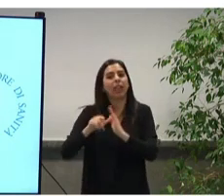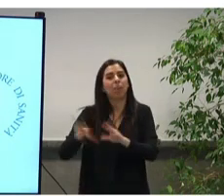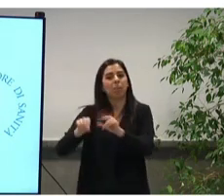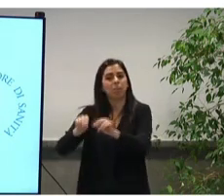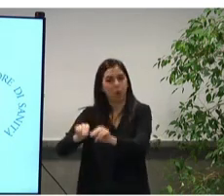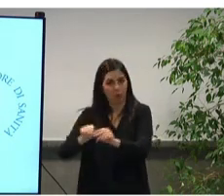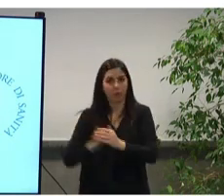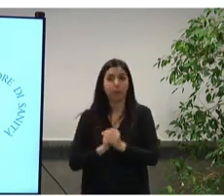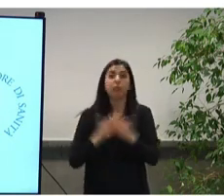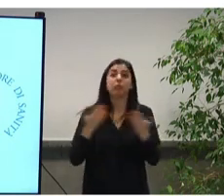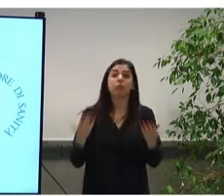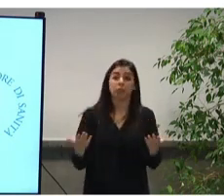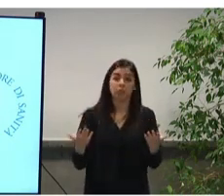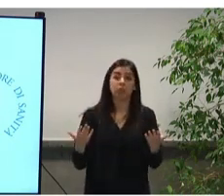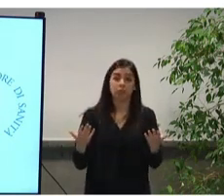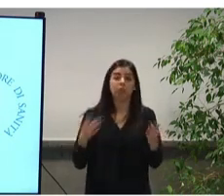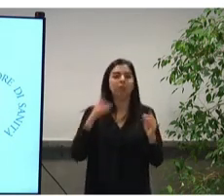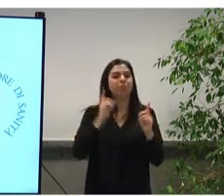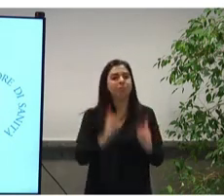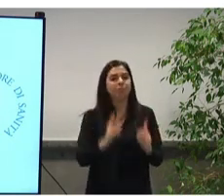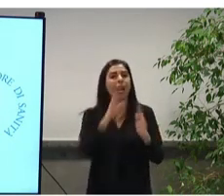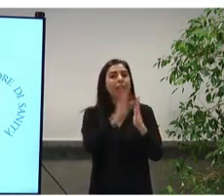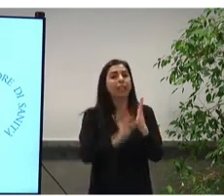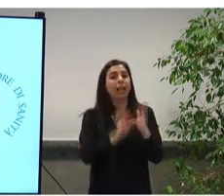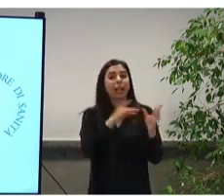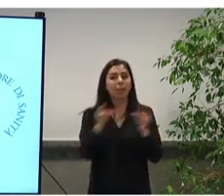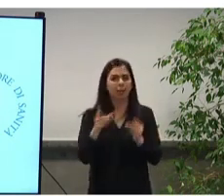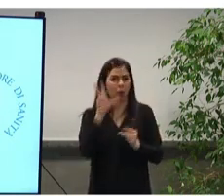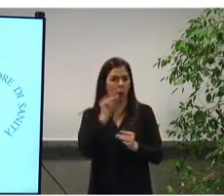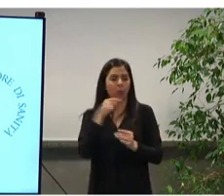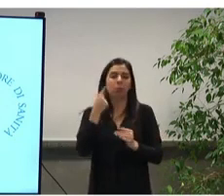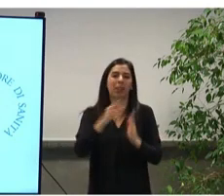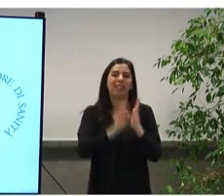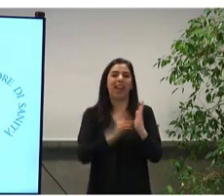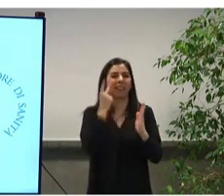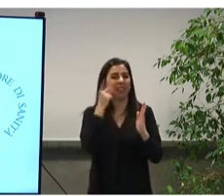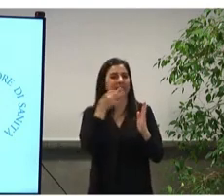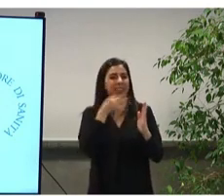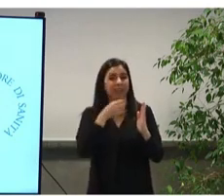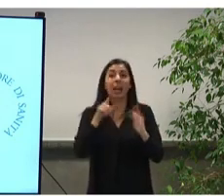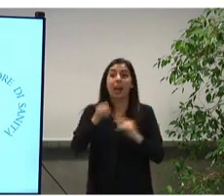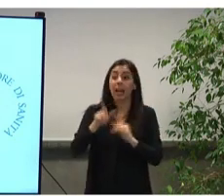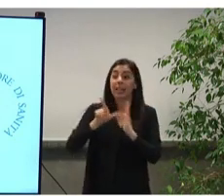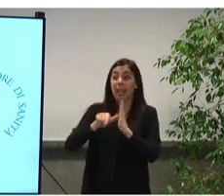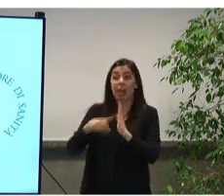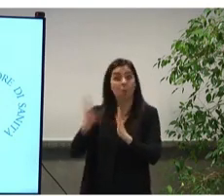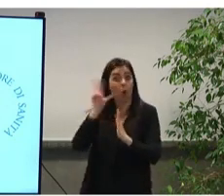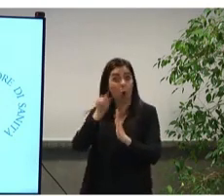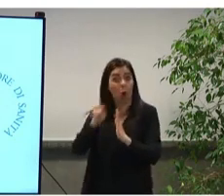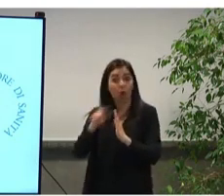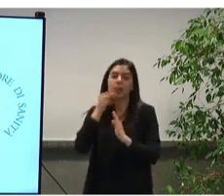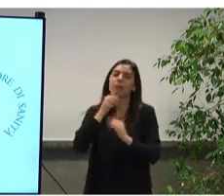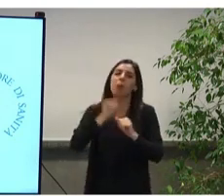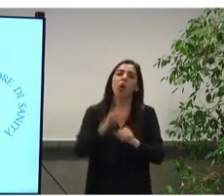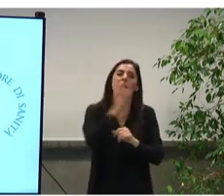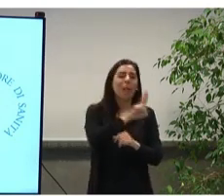generazione. Allora, noti i dati di un'epidemia e poi vediamo cosa vuol dire dati e il tempo di generazione, noi possiamo